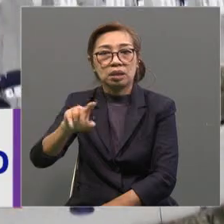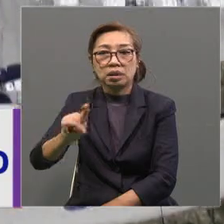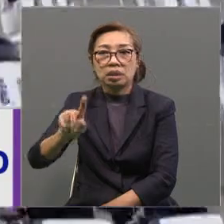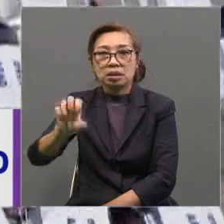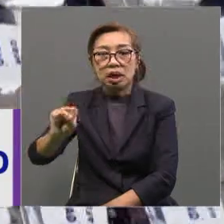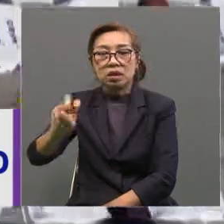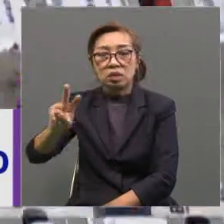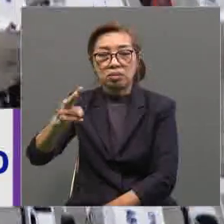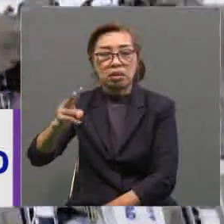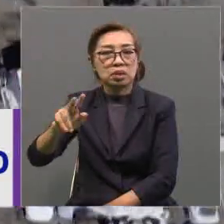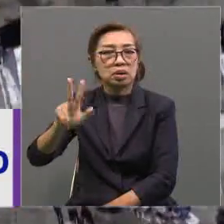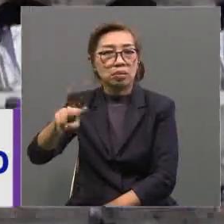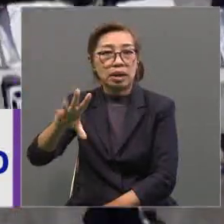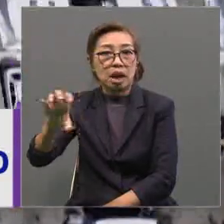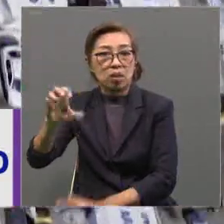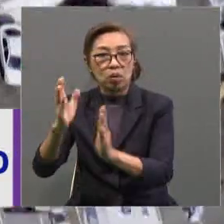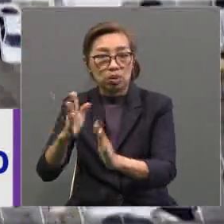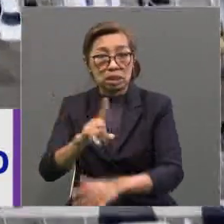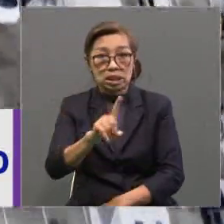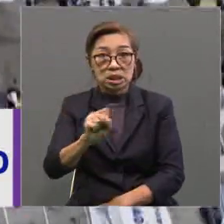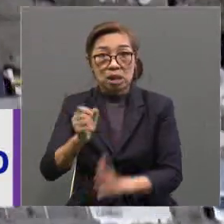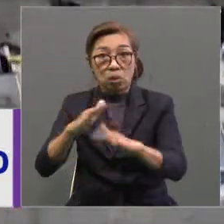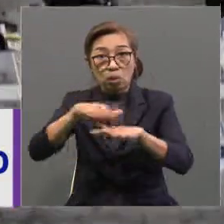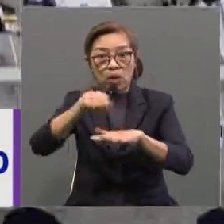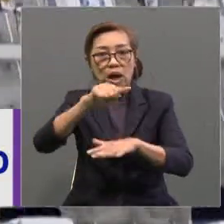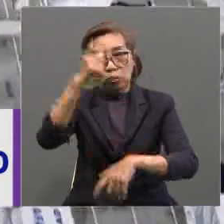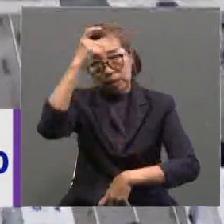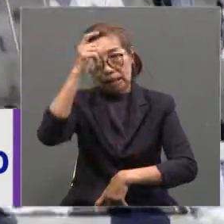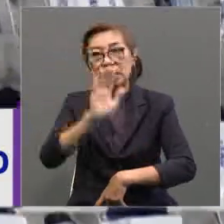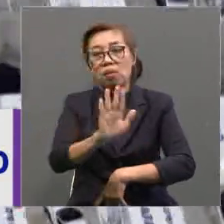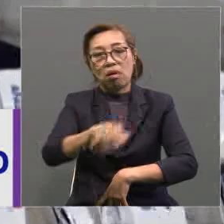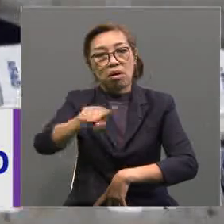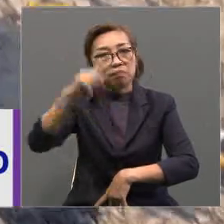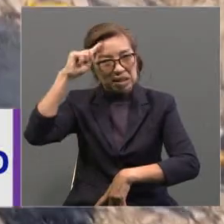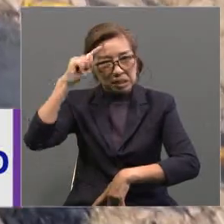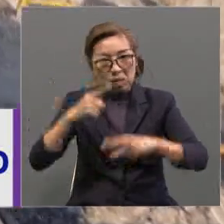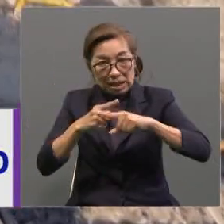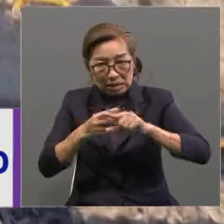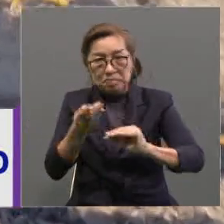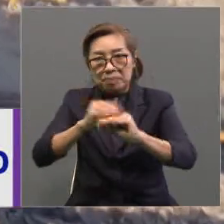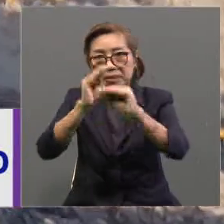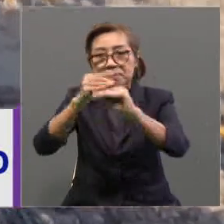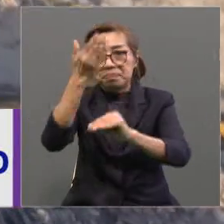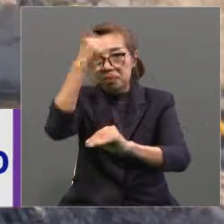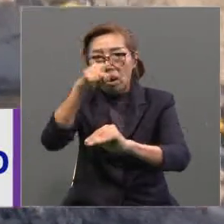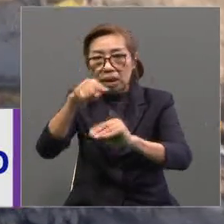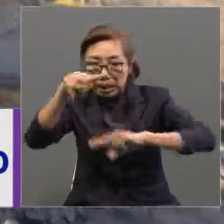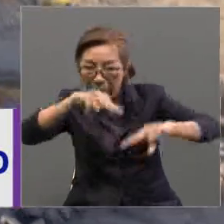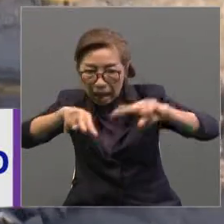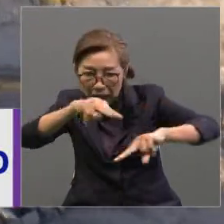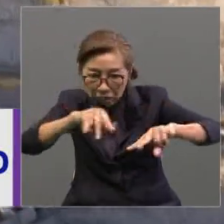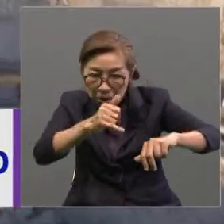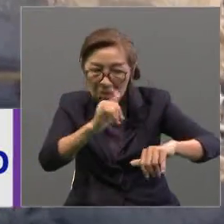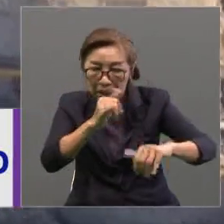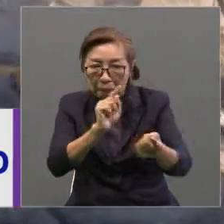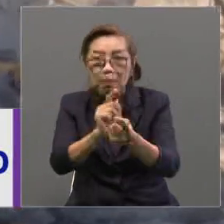125,12,500คนด้วยกว่า 100,000คนอยู่ในตุรกีคาดว่ายอดจะเพิ่มขึ้นอย่างต่อเนื่องจากปฏิบัติการกู้ภัยที่ตอนนี้